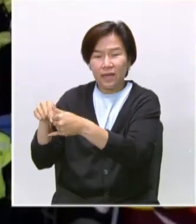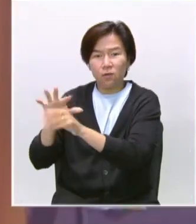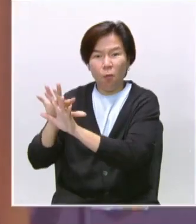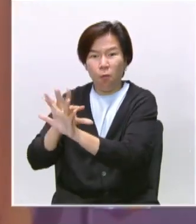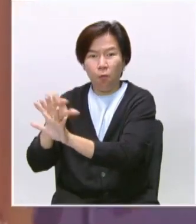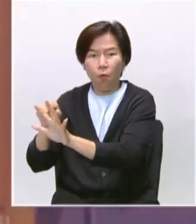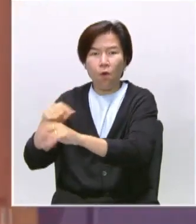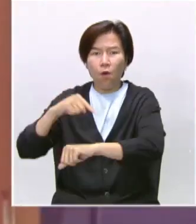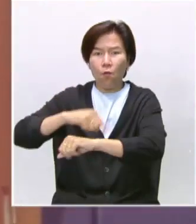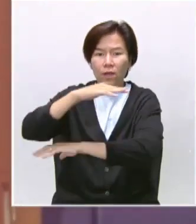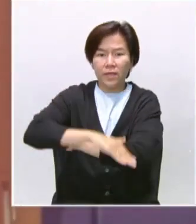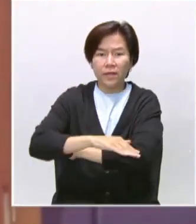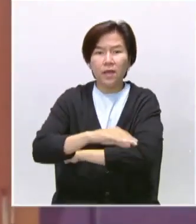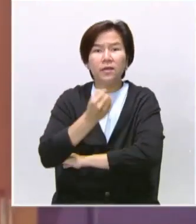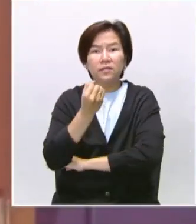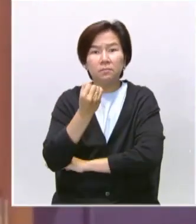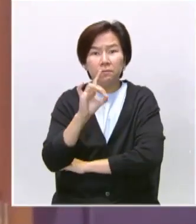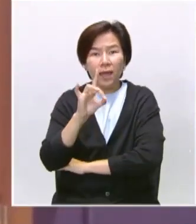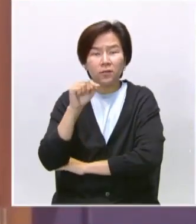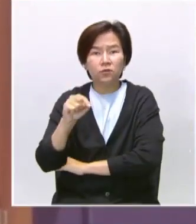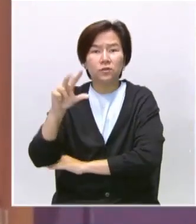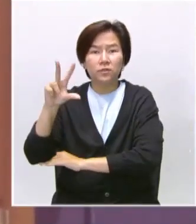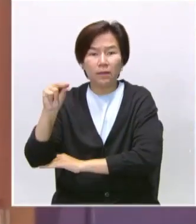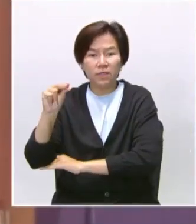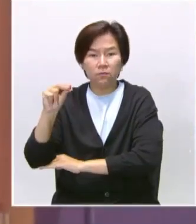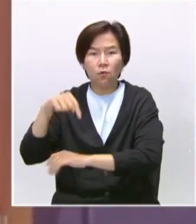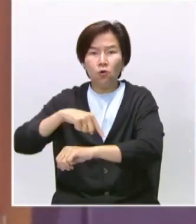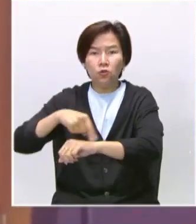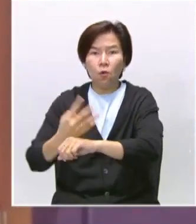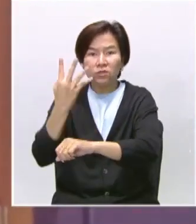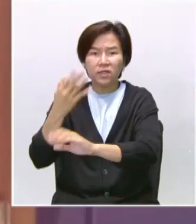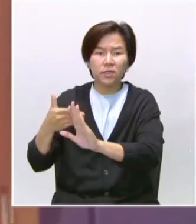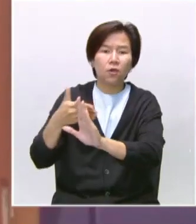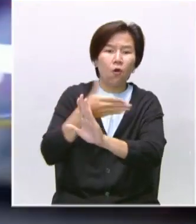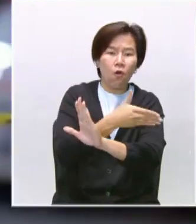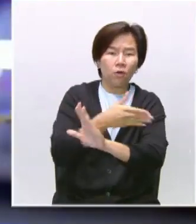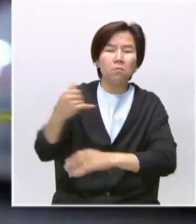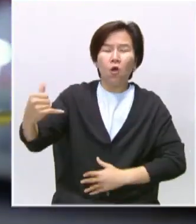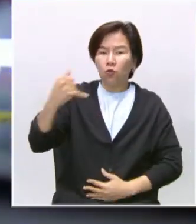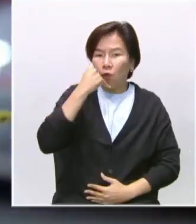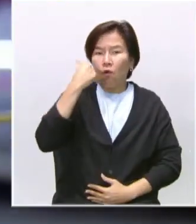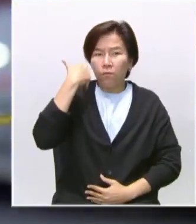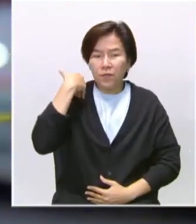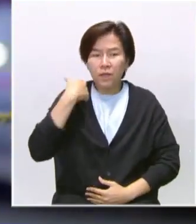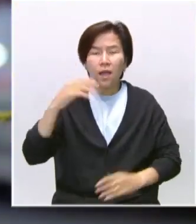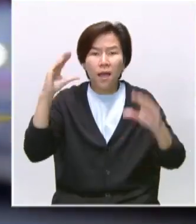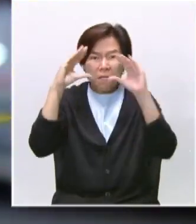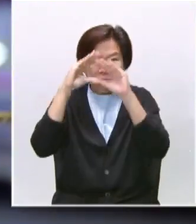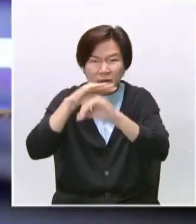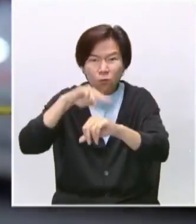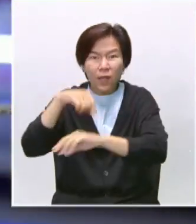18:34 นาทีวันที่29ตุลาคมหรือ4ชั่วโมงก่อนที่จะเกิดเหตุเหยียบกันตายค่ะในเวลาประมาณ4ทุ่ม